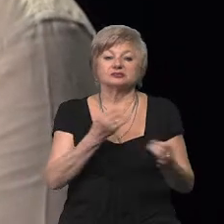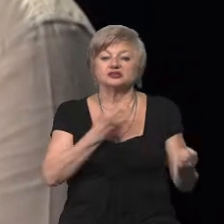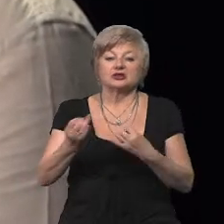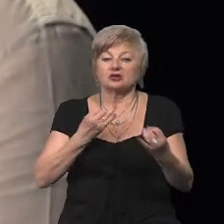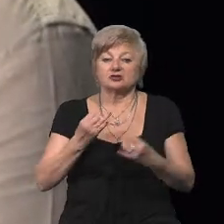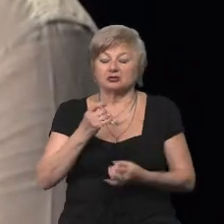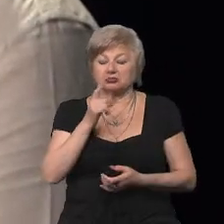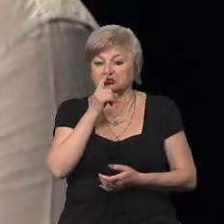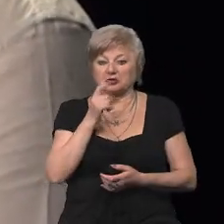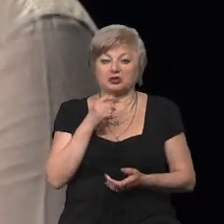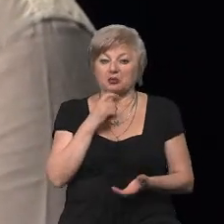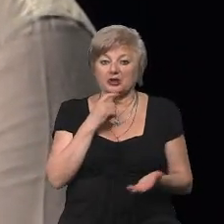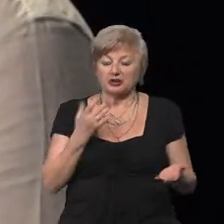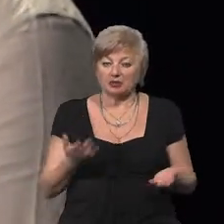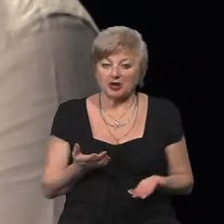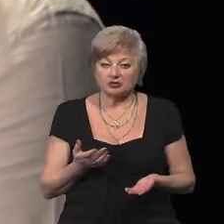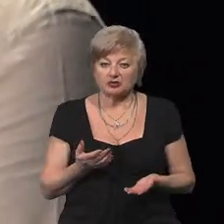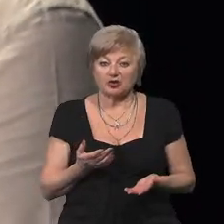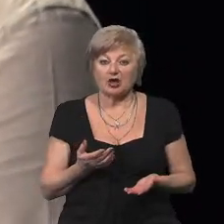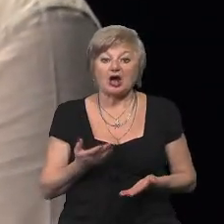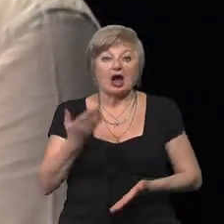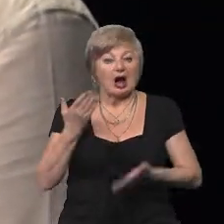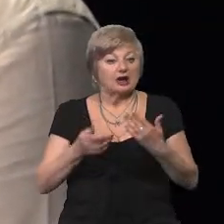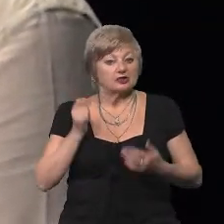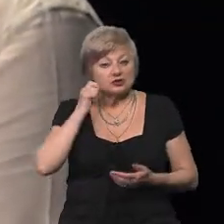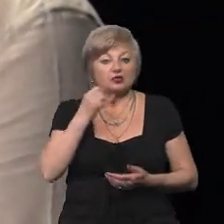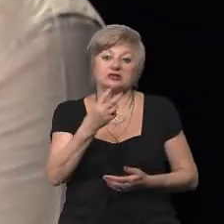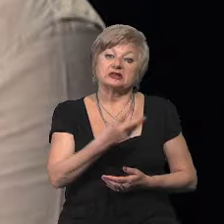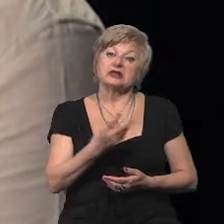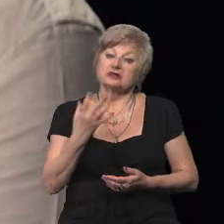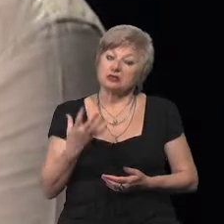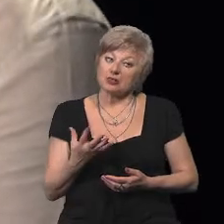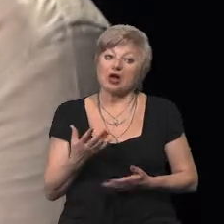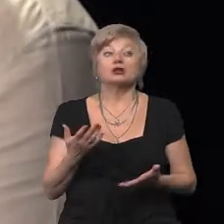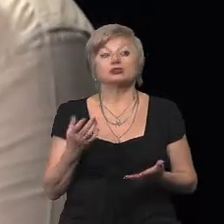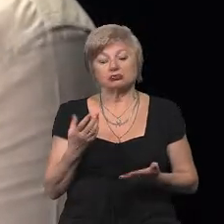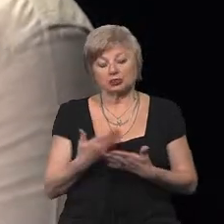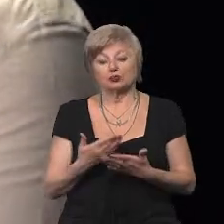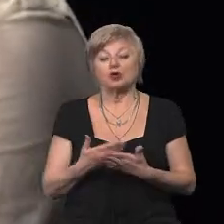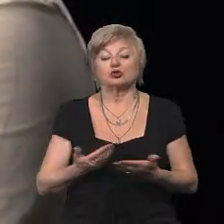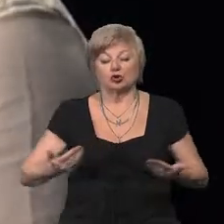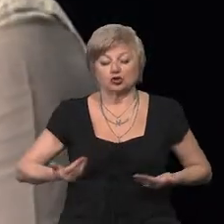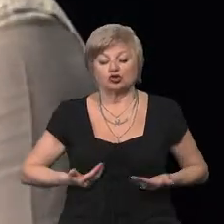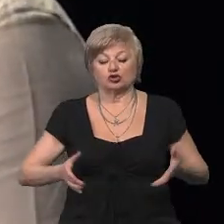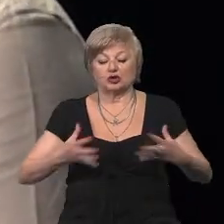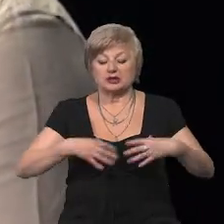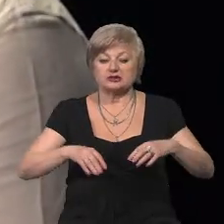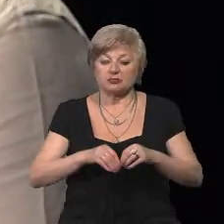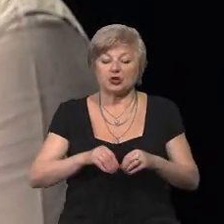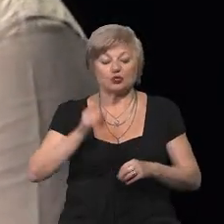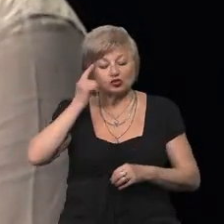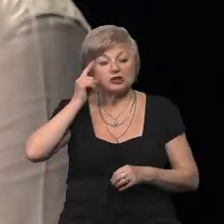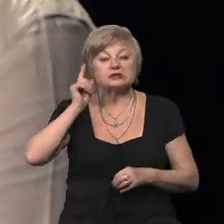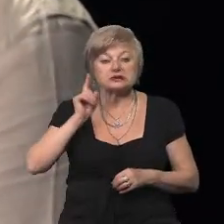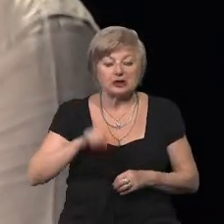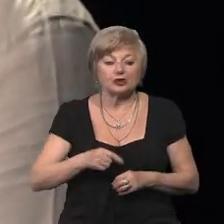были в браке, как минимум, либо там, за 35, потому что те люди, они несколько лет уже как бы прожили, у них там кризис, несмотря на то, что